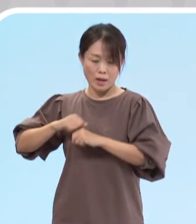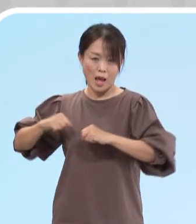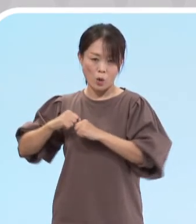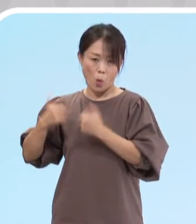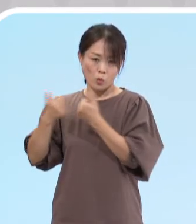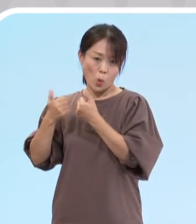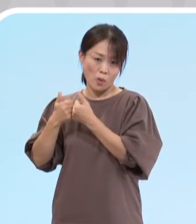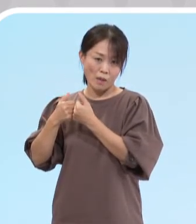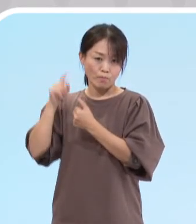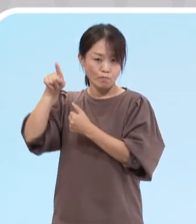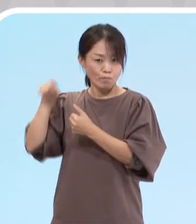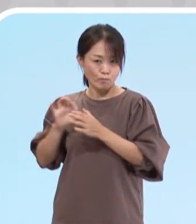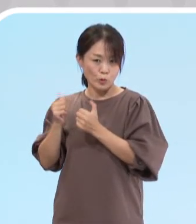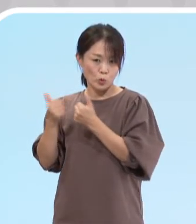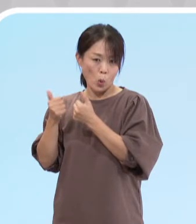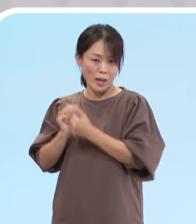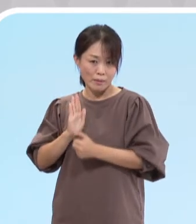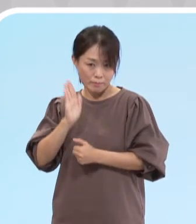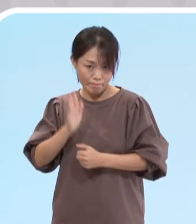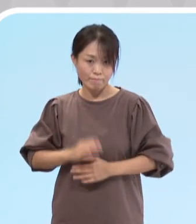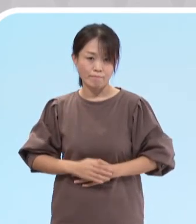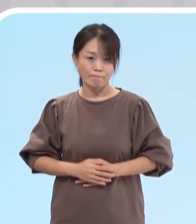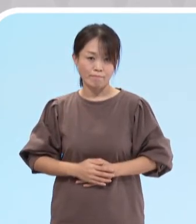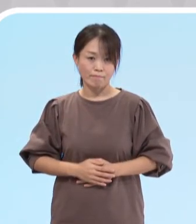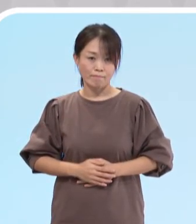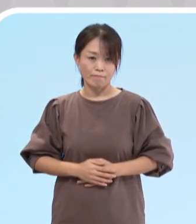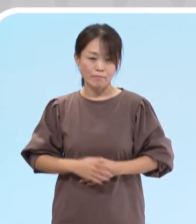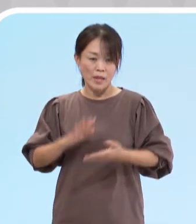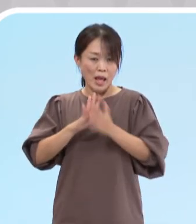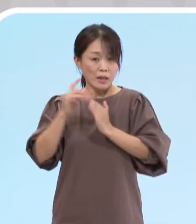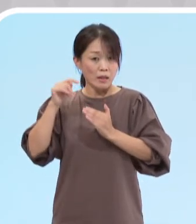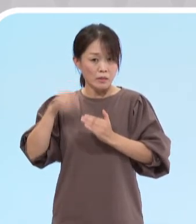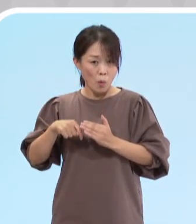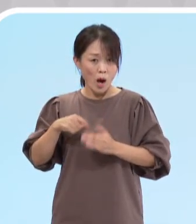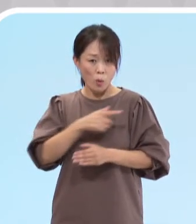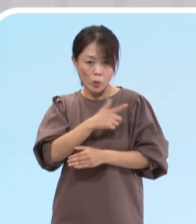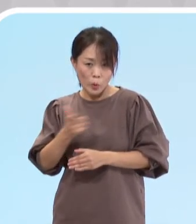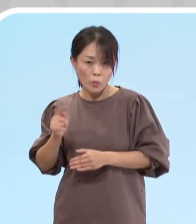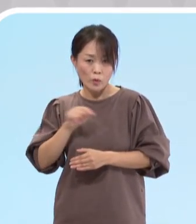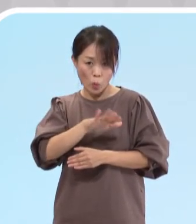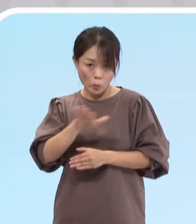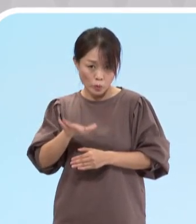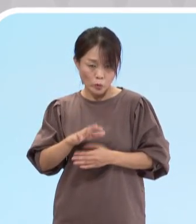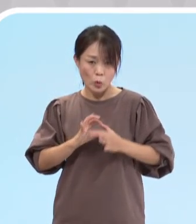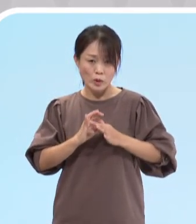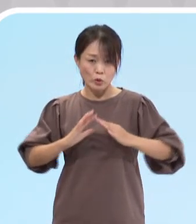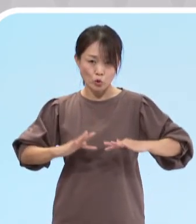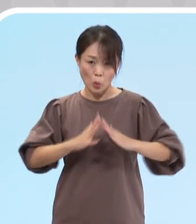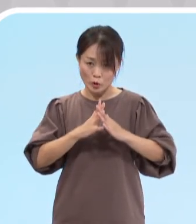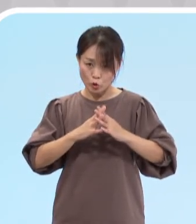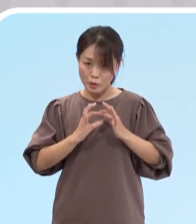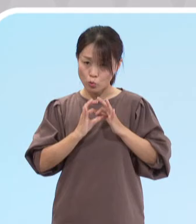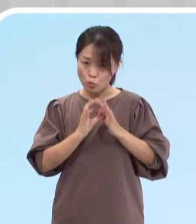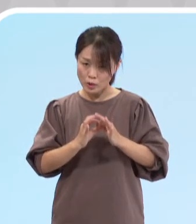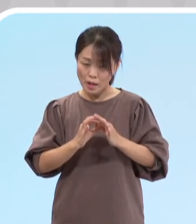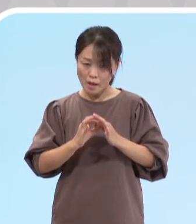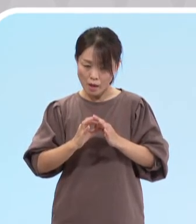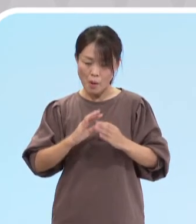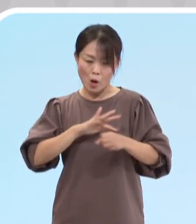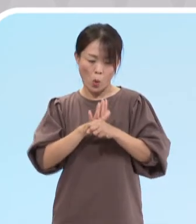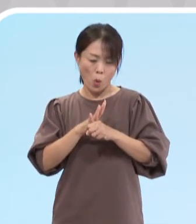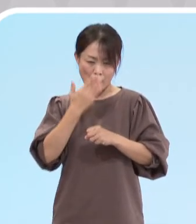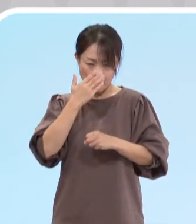康相談コールセンターに相談してください。県ではこれらの取り組みを通じてコロナに